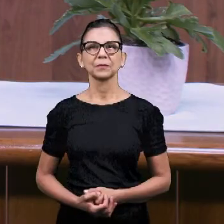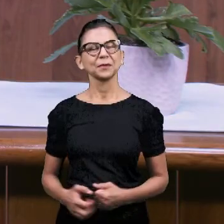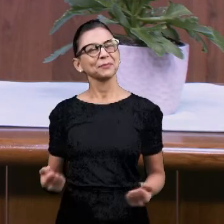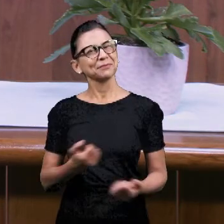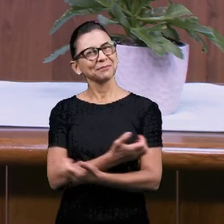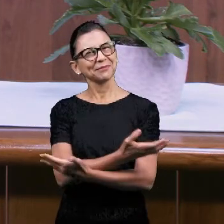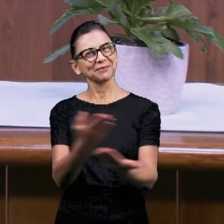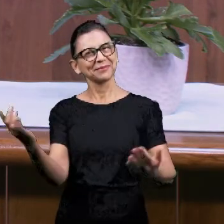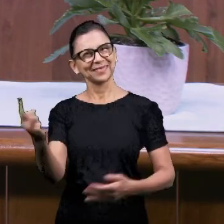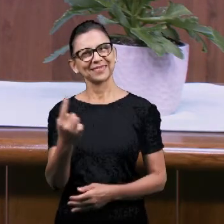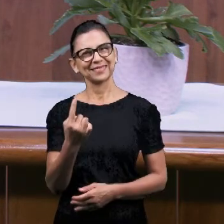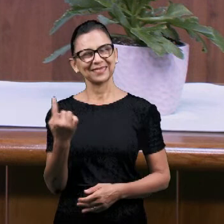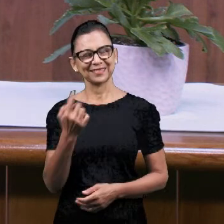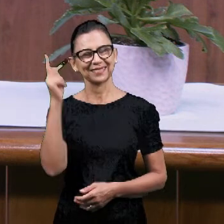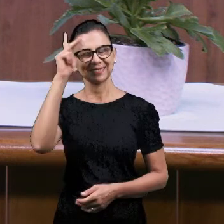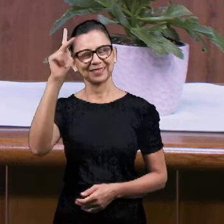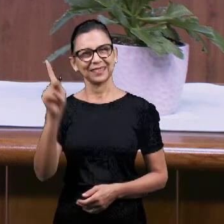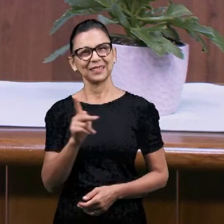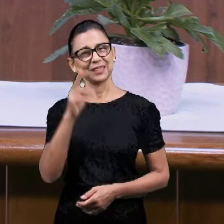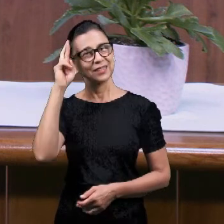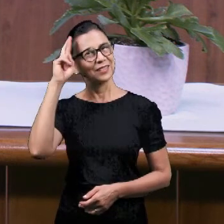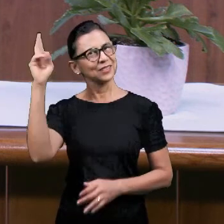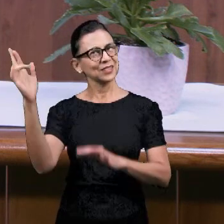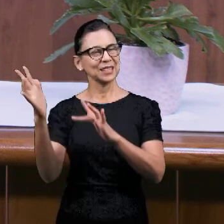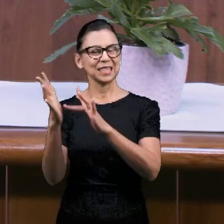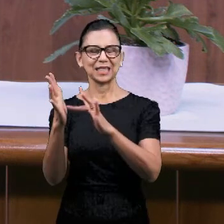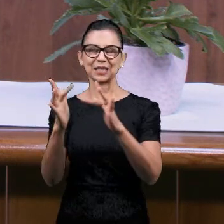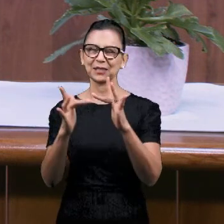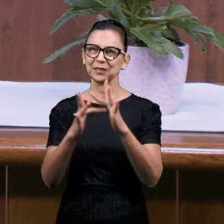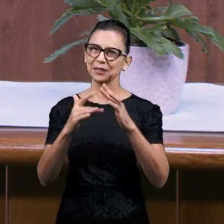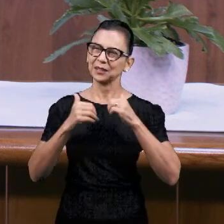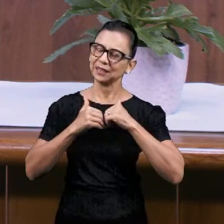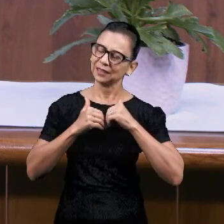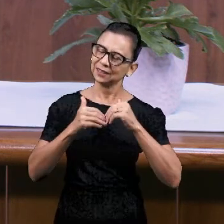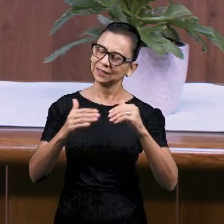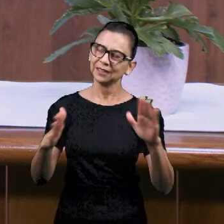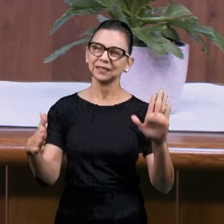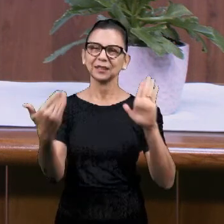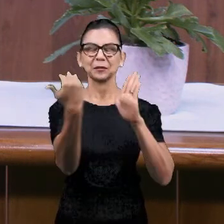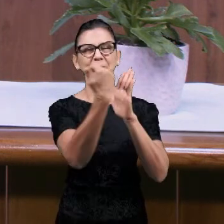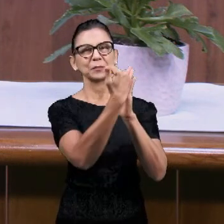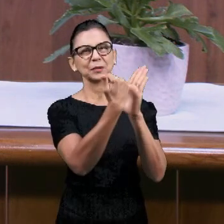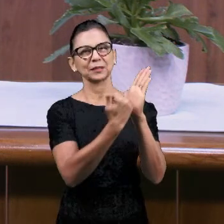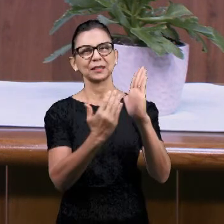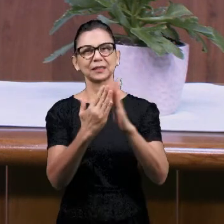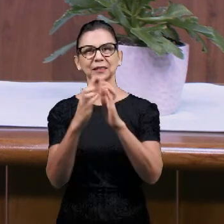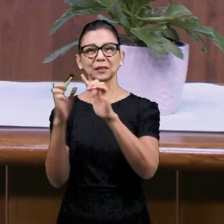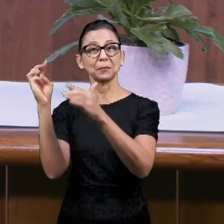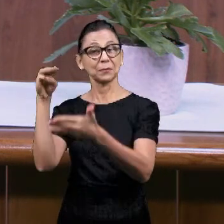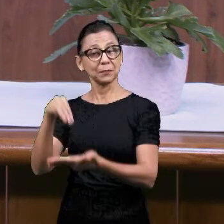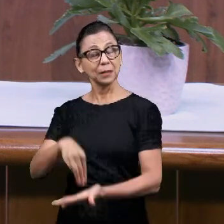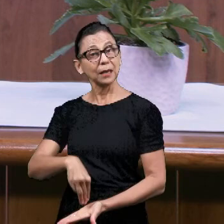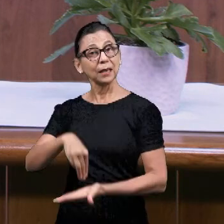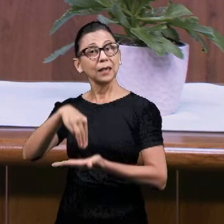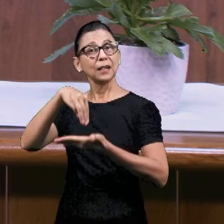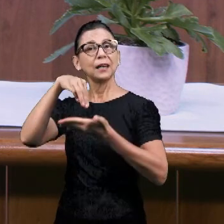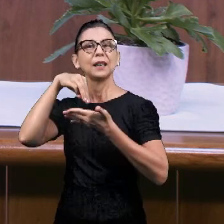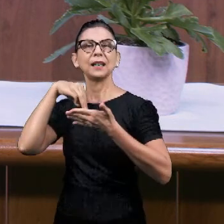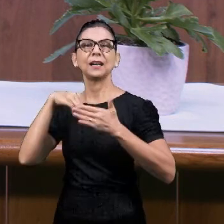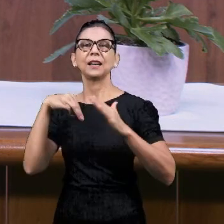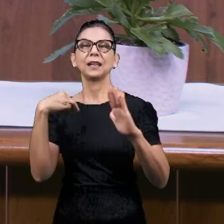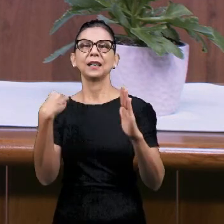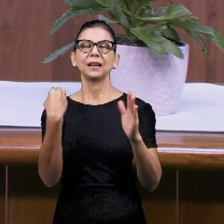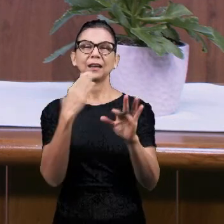Je salue à tous dans la paix du Seigneur Jésus. Nous commençons la formation de l'Église chrétienne Maranatha, l'école